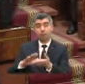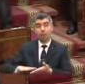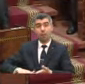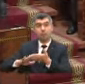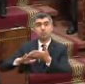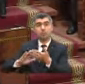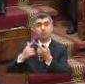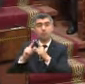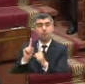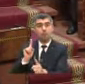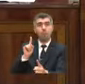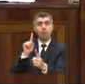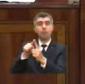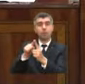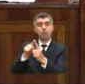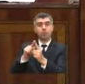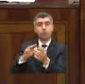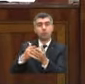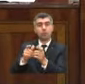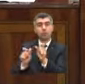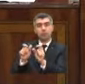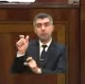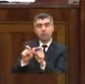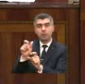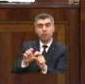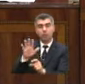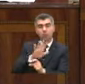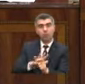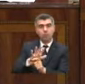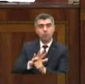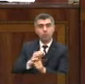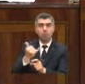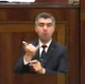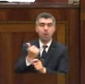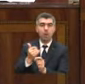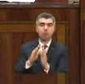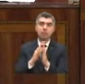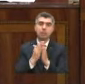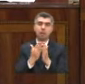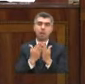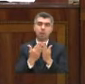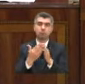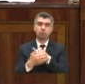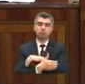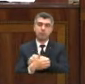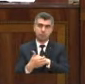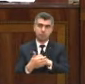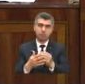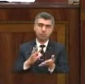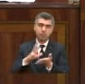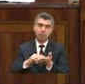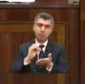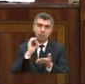تأثيرها المباشر على المستفيدين مع تفعيل السجل الاجتماعي الموحد. نعم، أخيرا تم اعتماد